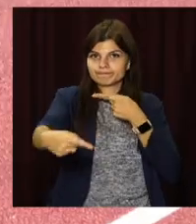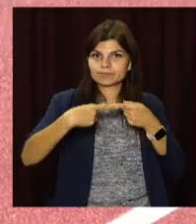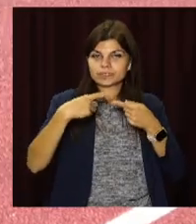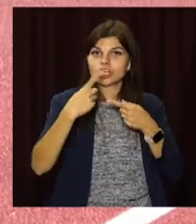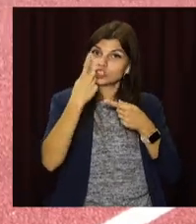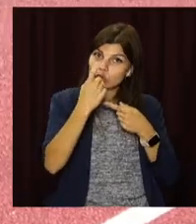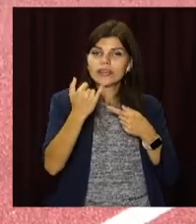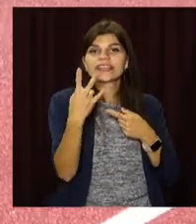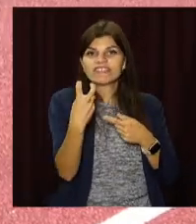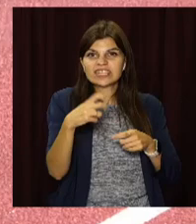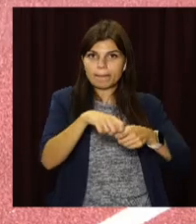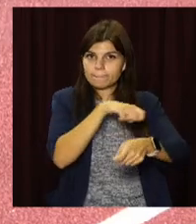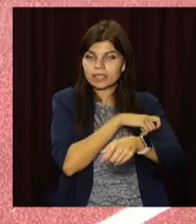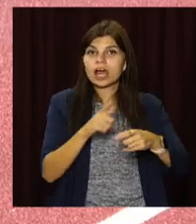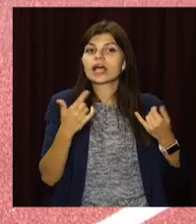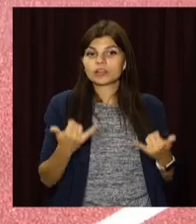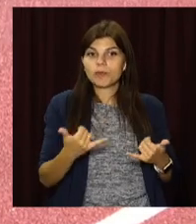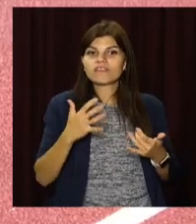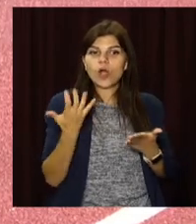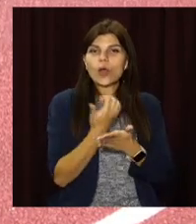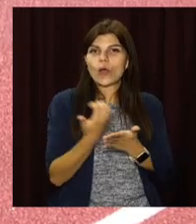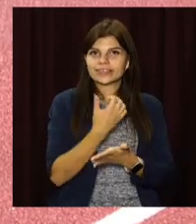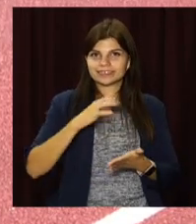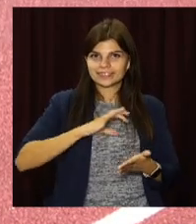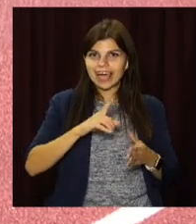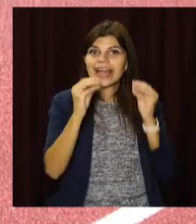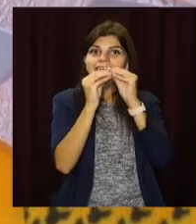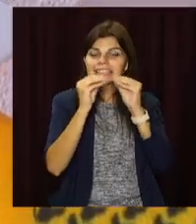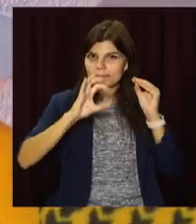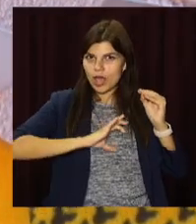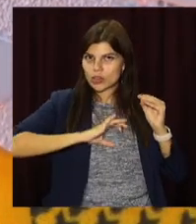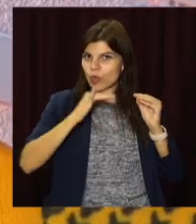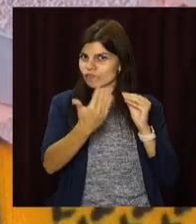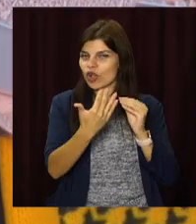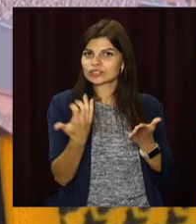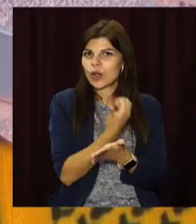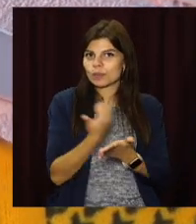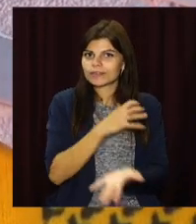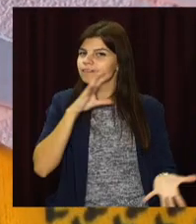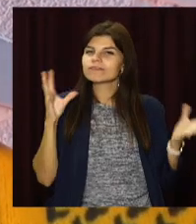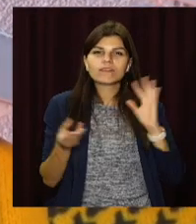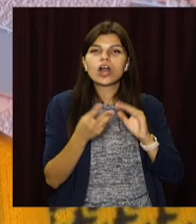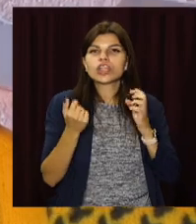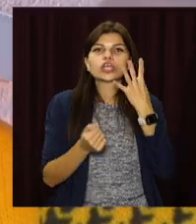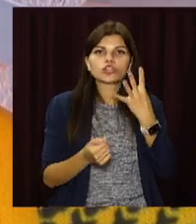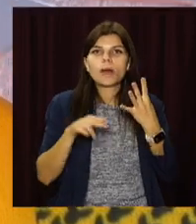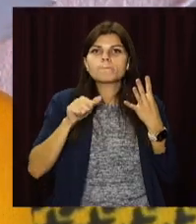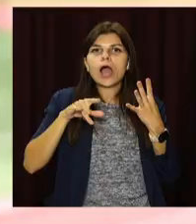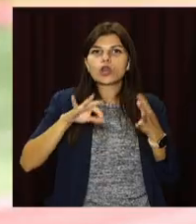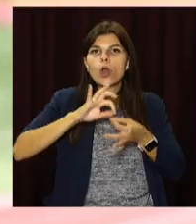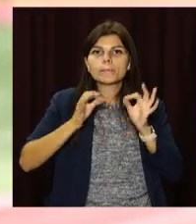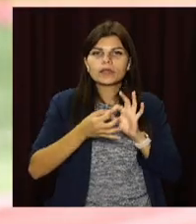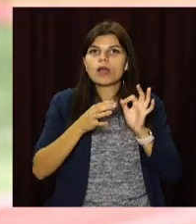100 і 200 метрів. Тож тепер в колекції спортсменки 10 медалей. Це її здобуток на 4 паралімпіадах